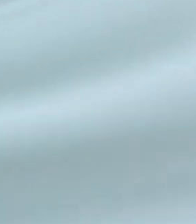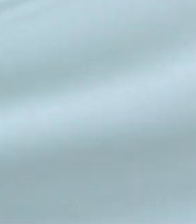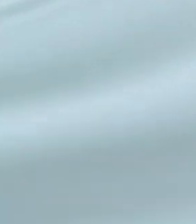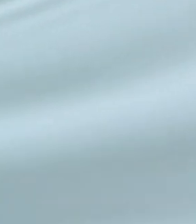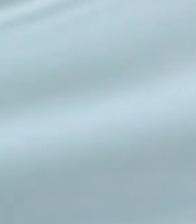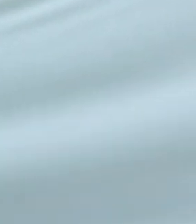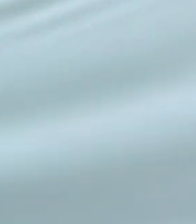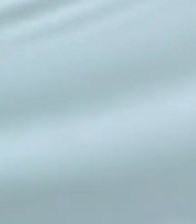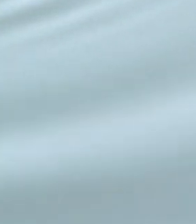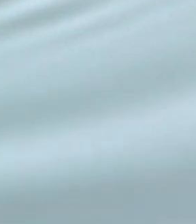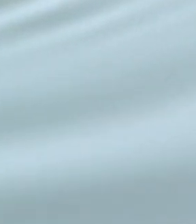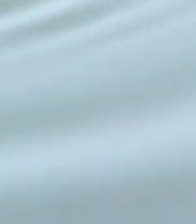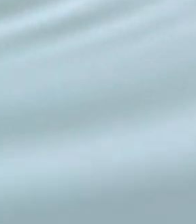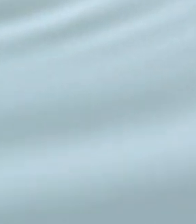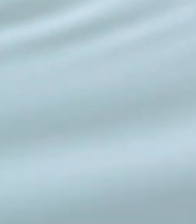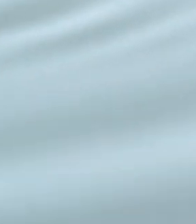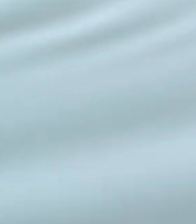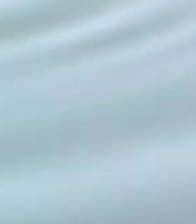으